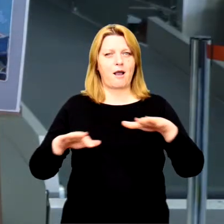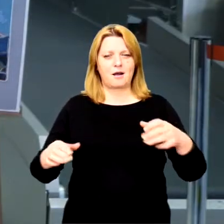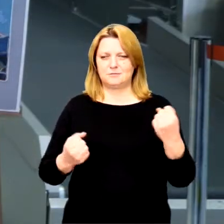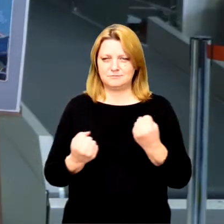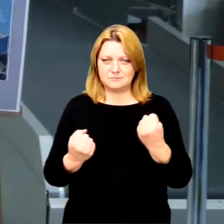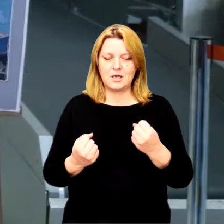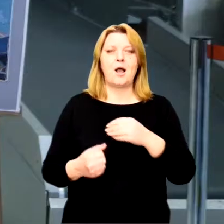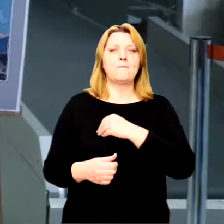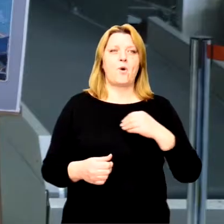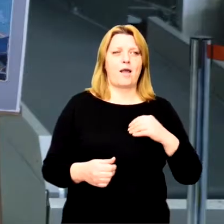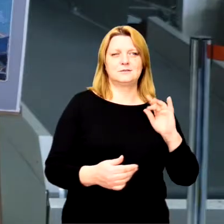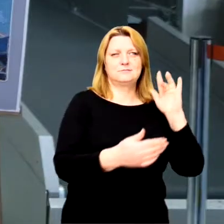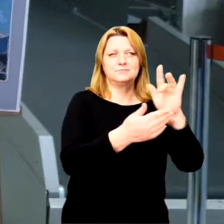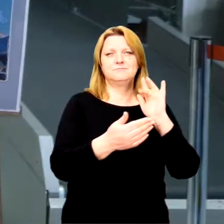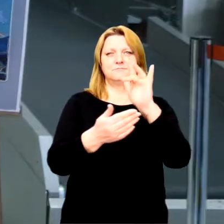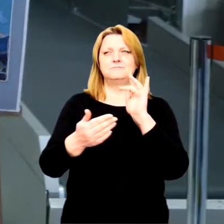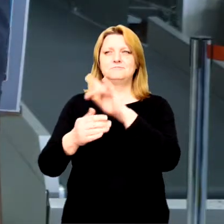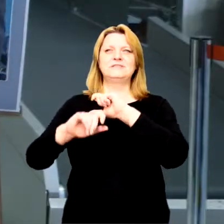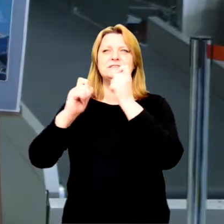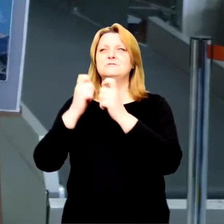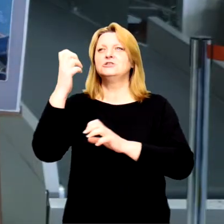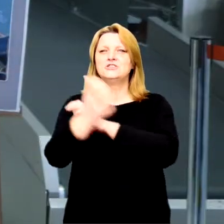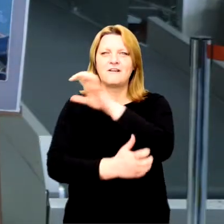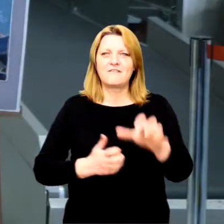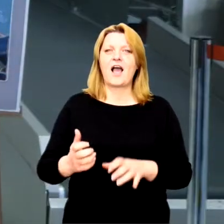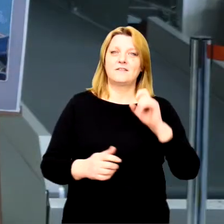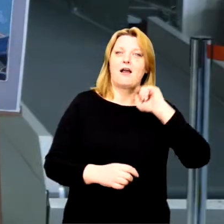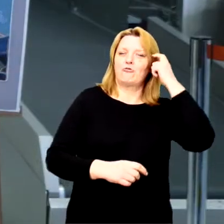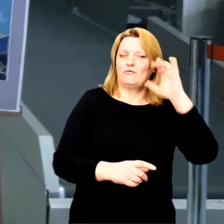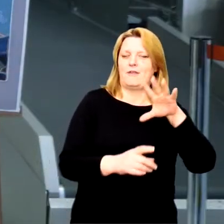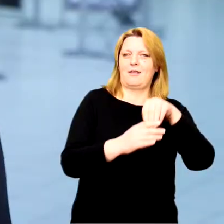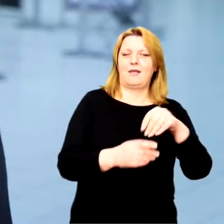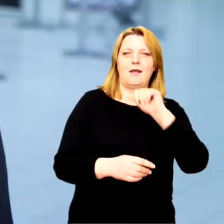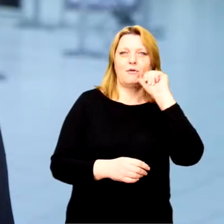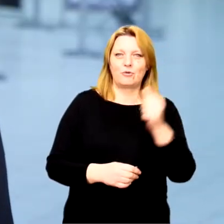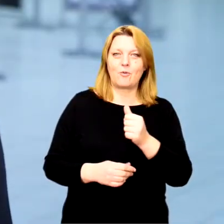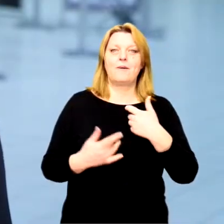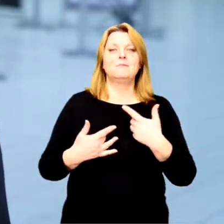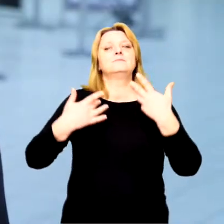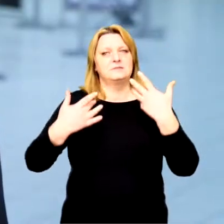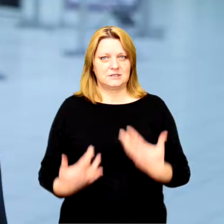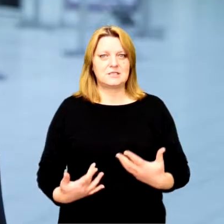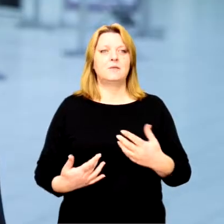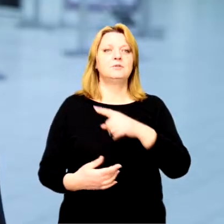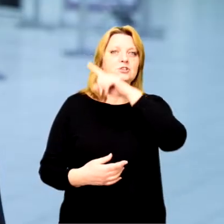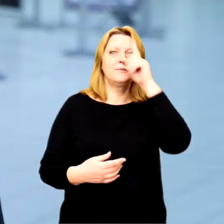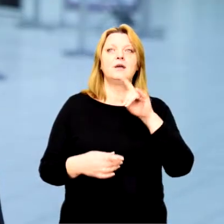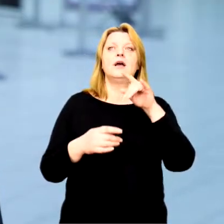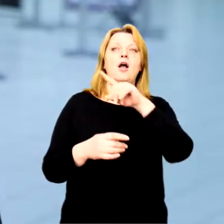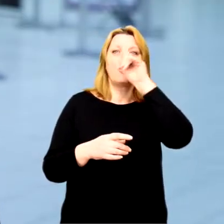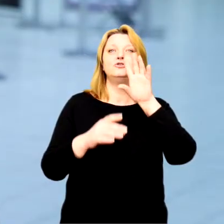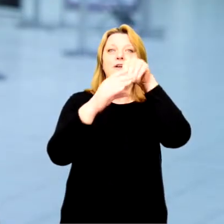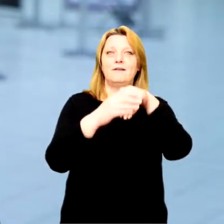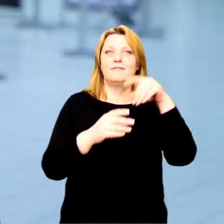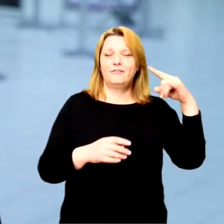popularny. Polacy latają po całym świecie, a szczególnie po Europie. Chcemy, żeby także